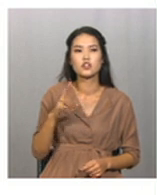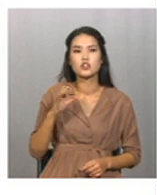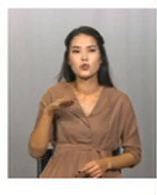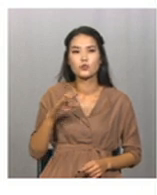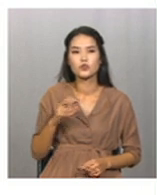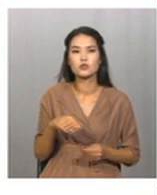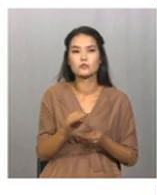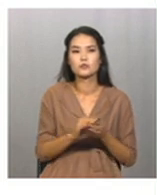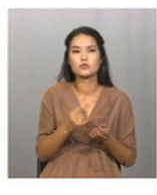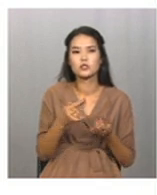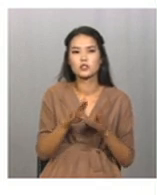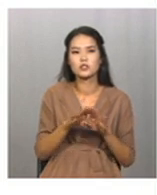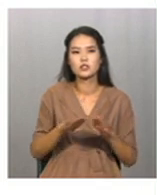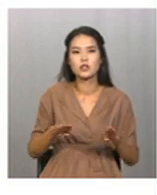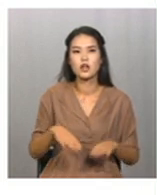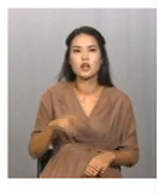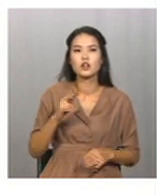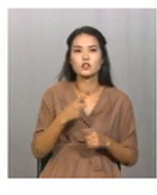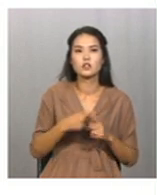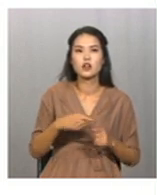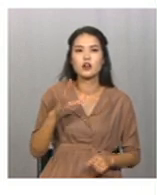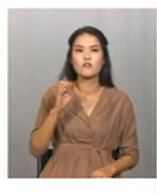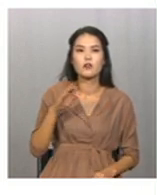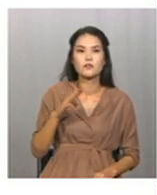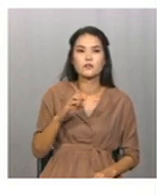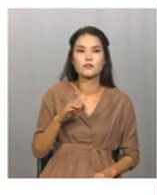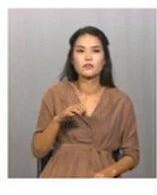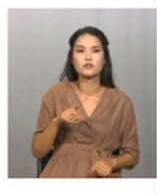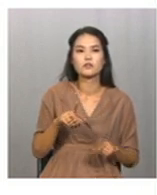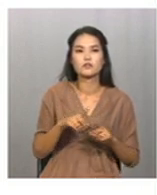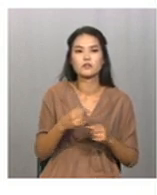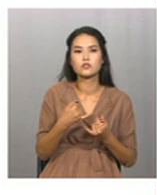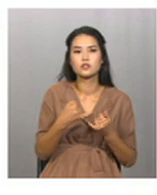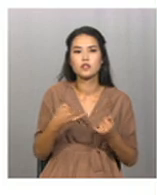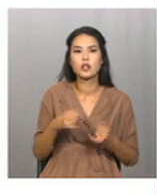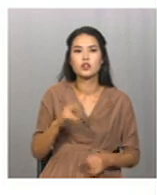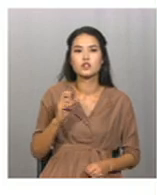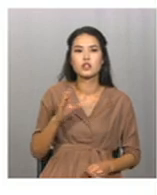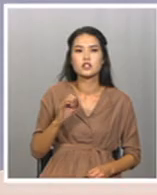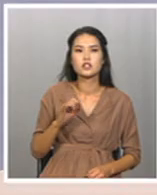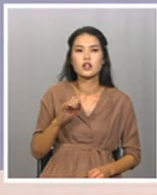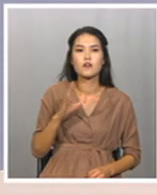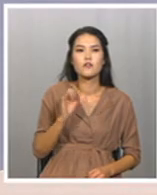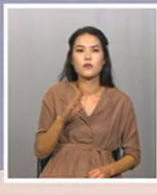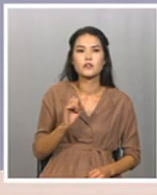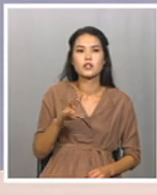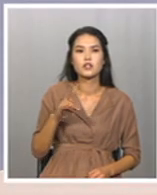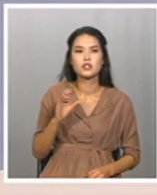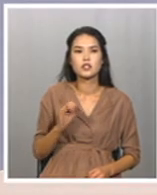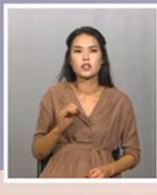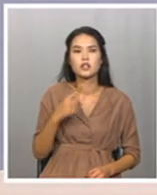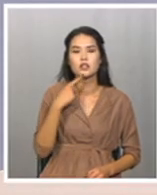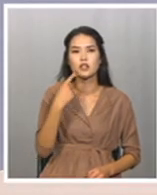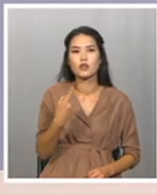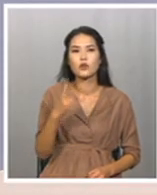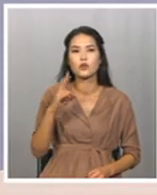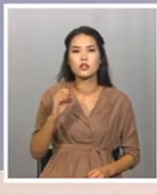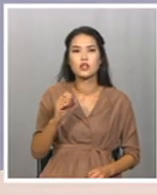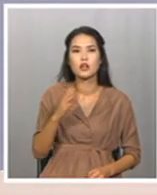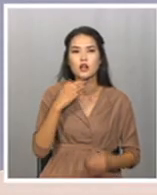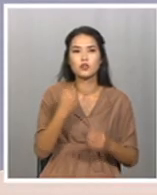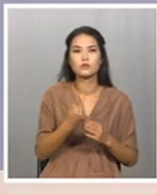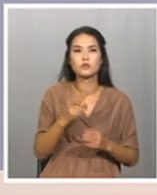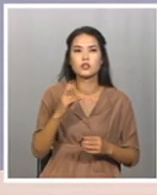пишутся слитно. Частица то пишется через дефис. Частицы вовсе не, далеко не, отнюдь